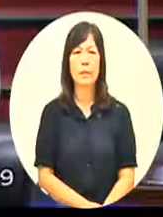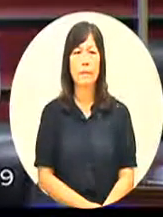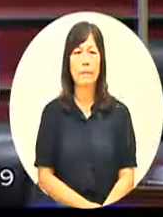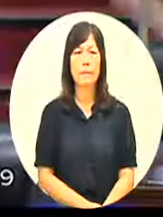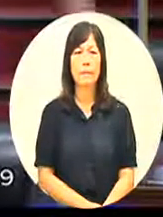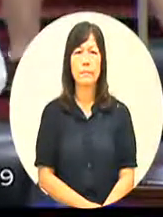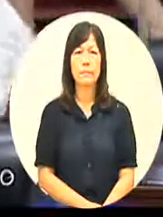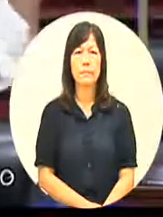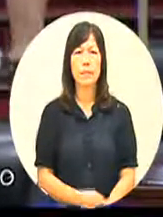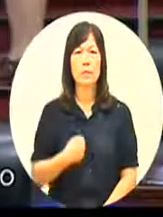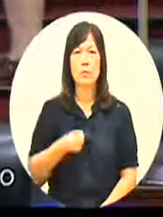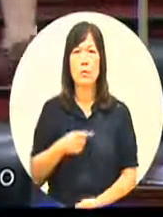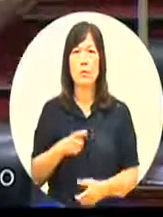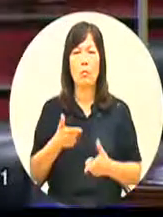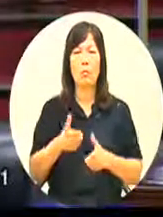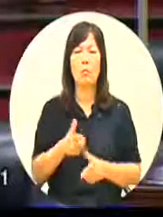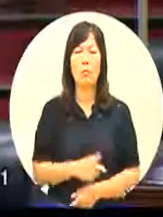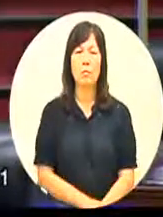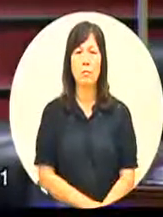对。这不是我的。 等